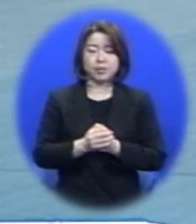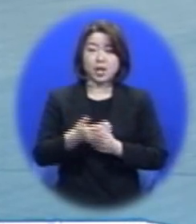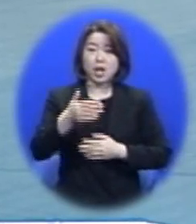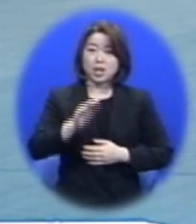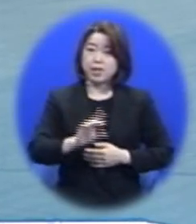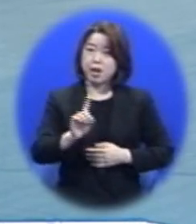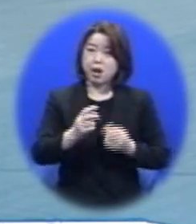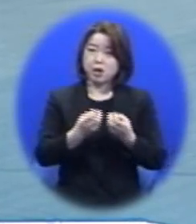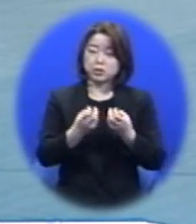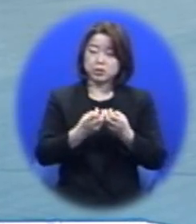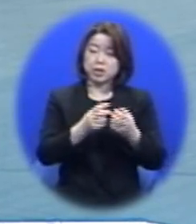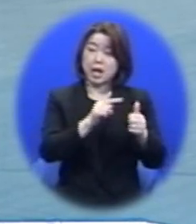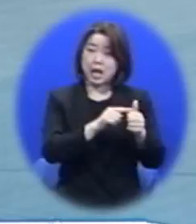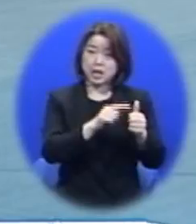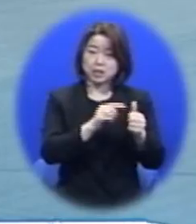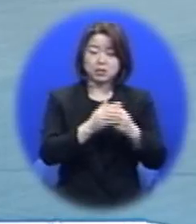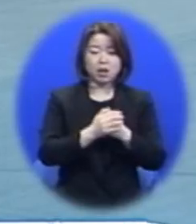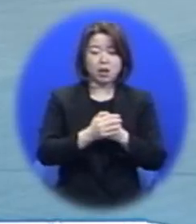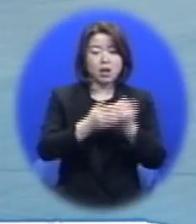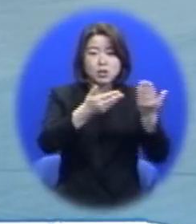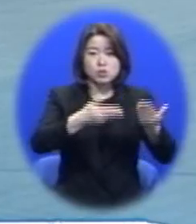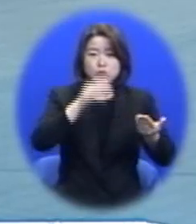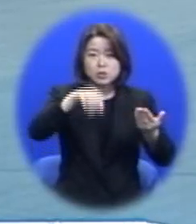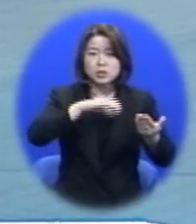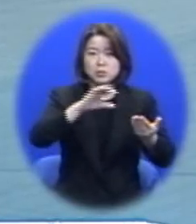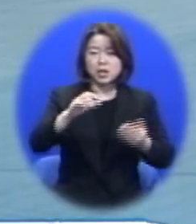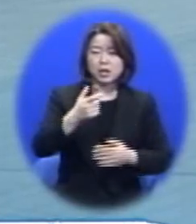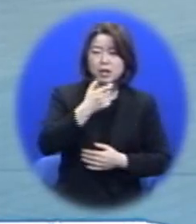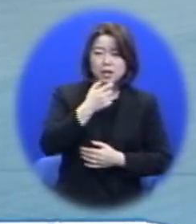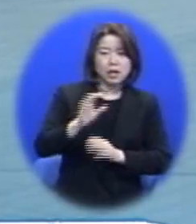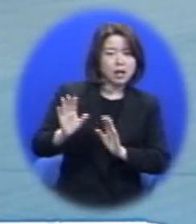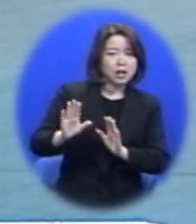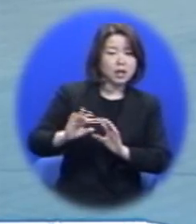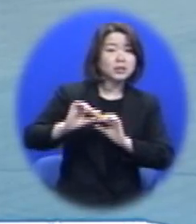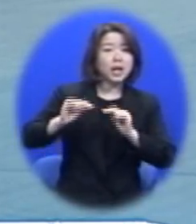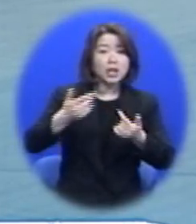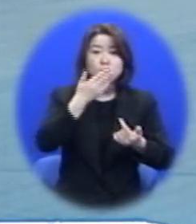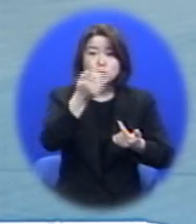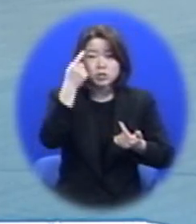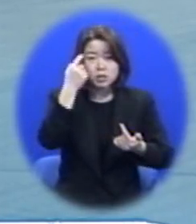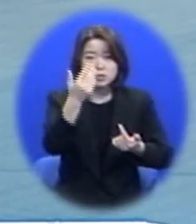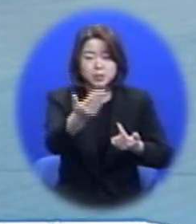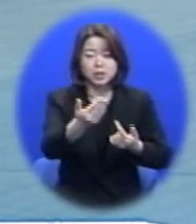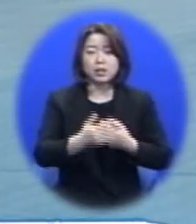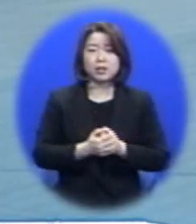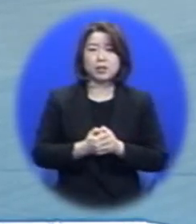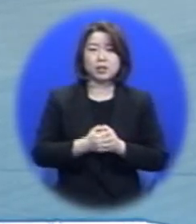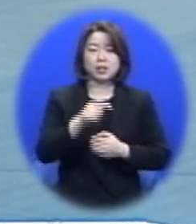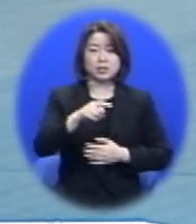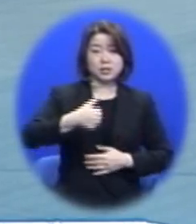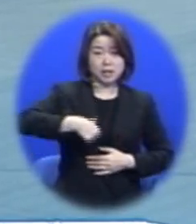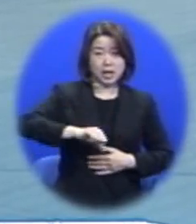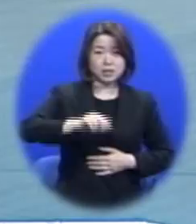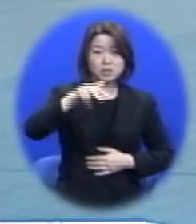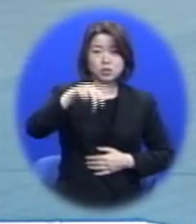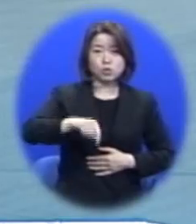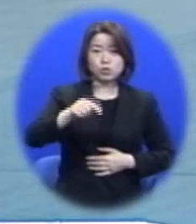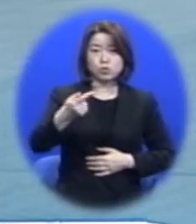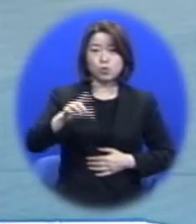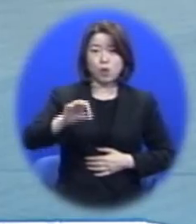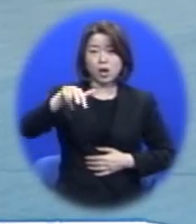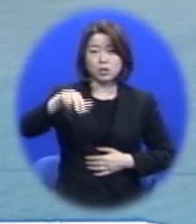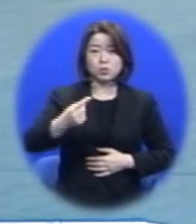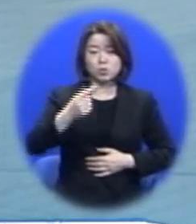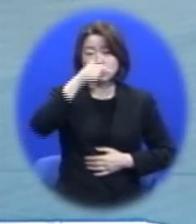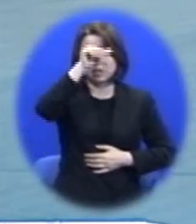근데 어떻게 그가 주어진 십자가의 길을 마다하지 않을 수 있었습니까? 그 아들 주광조 장로님은 이렇게